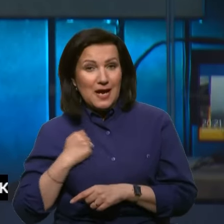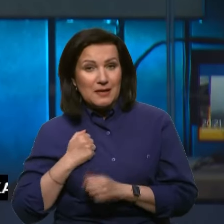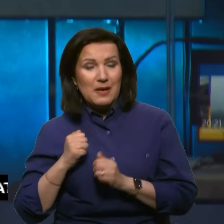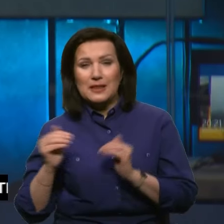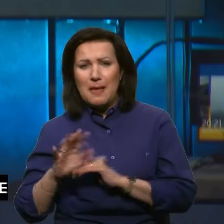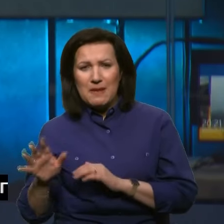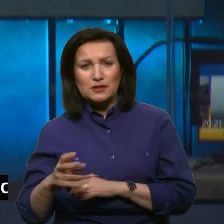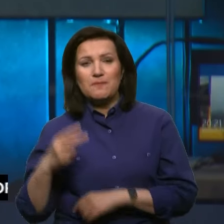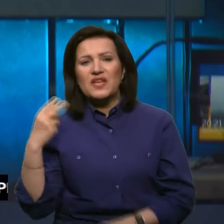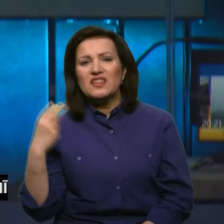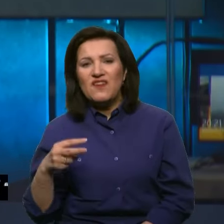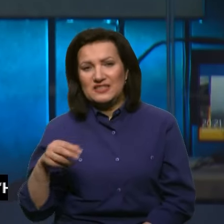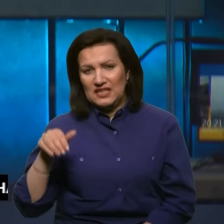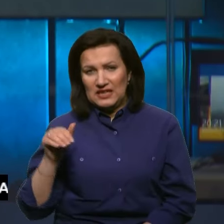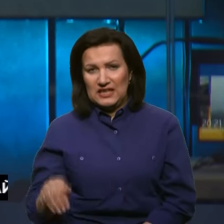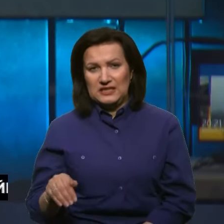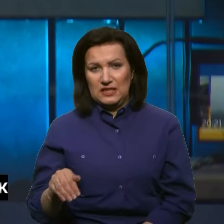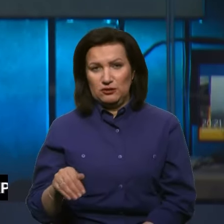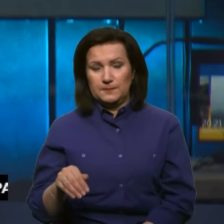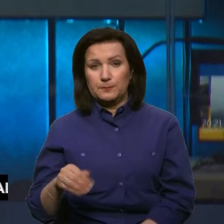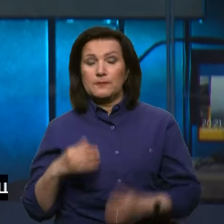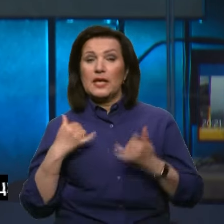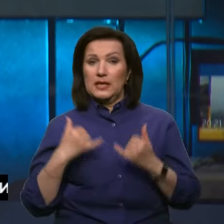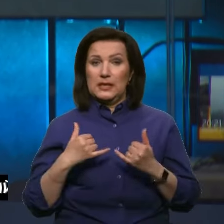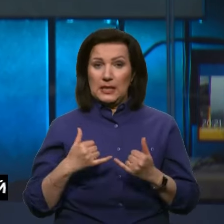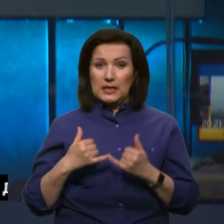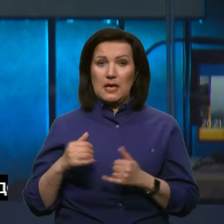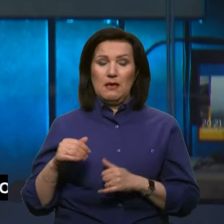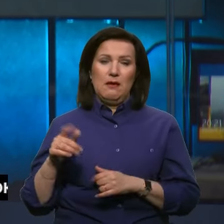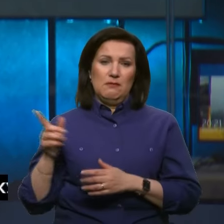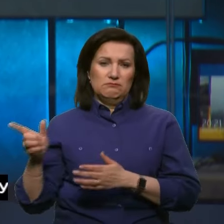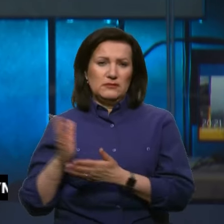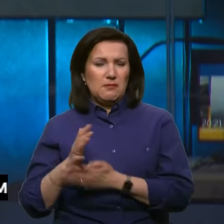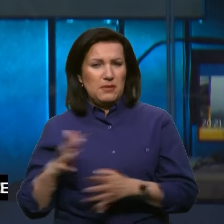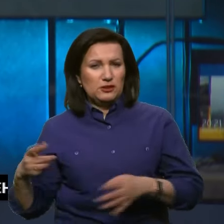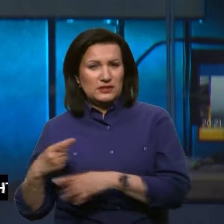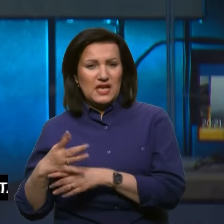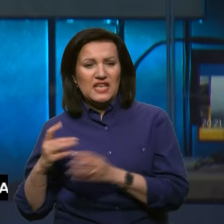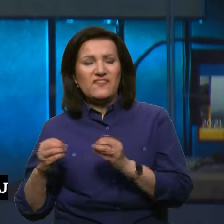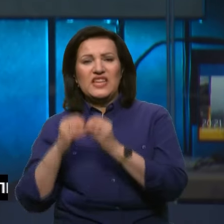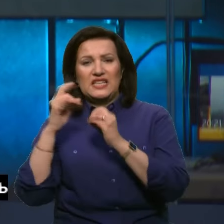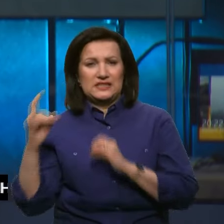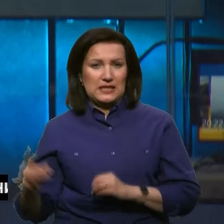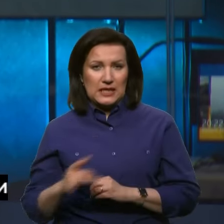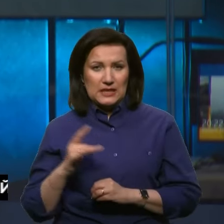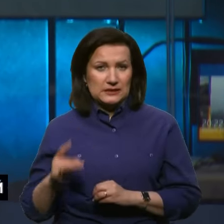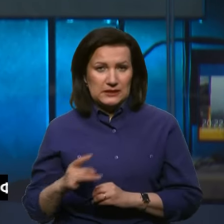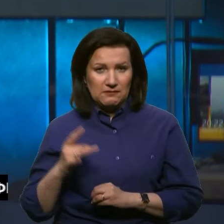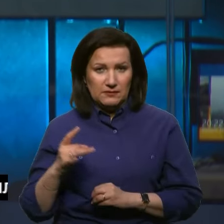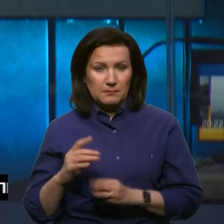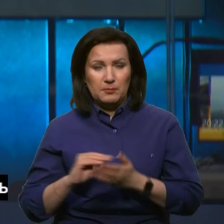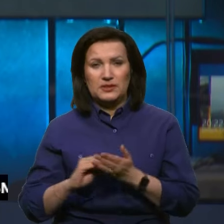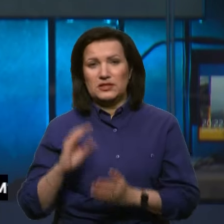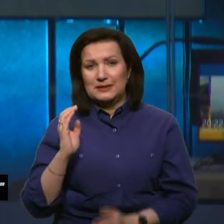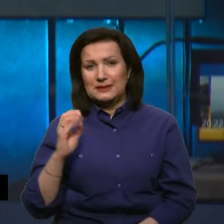– щонайменше 20 тисяч. Нині агресор переважає в артилерійських снарядах у 10 разів, пише CNN з посиланням